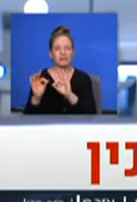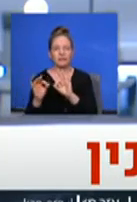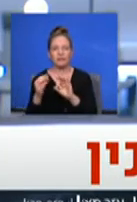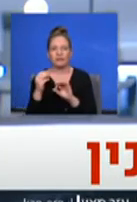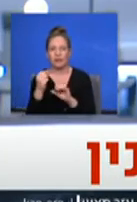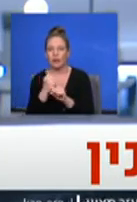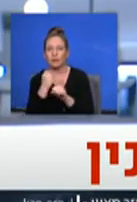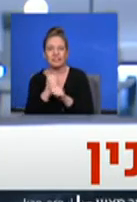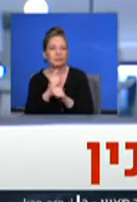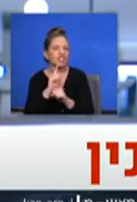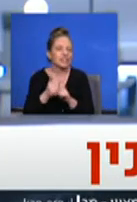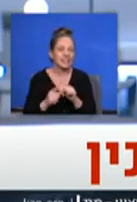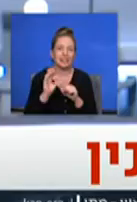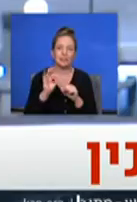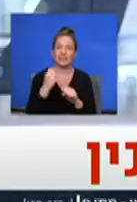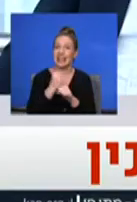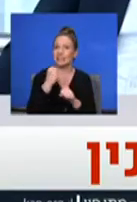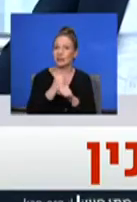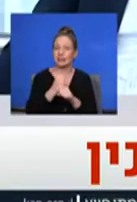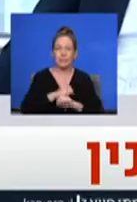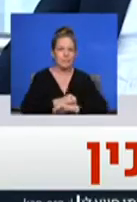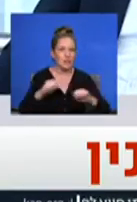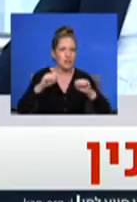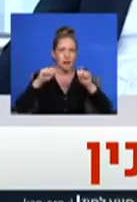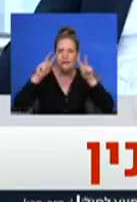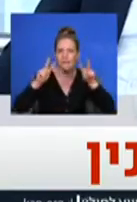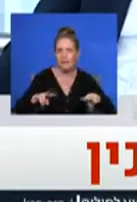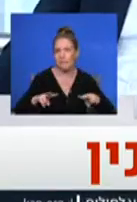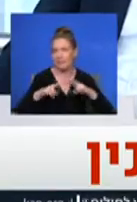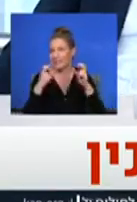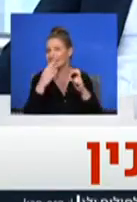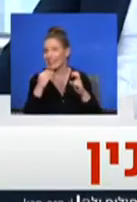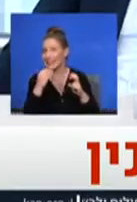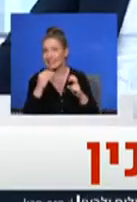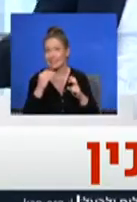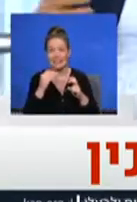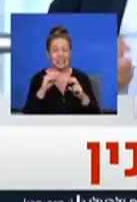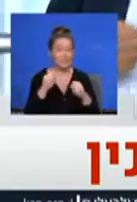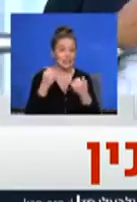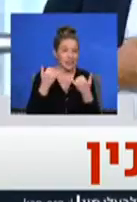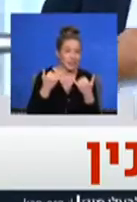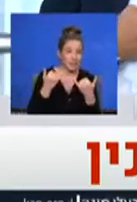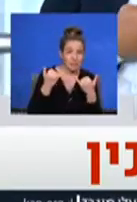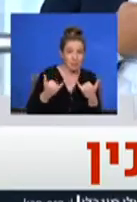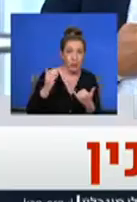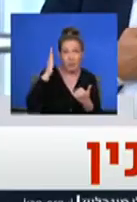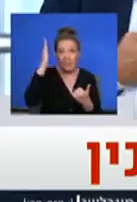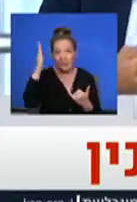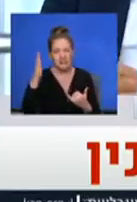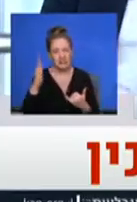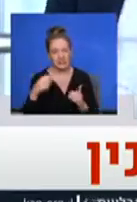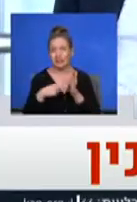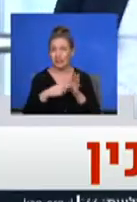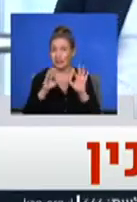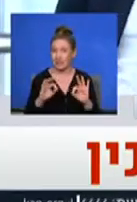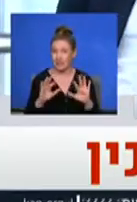באיזה עיר ישראלית, בין אם בקרוב או ברחוק. כל המודוס אופרנדי הזה מלמד אותך שיש כאן בעצם ביהודה